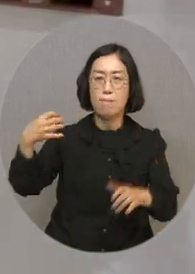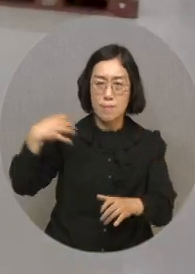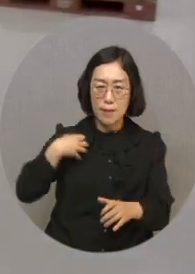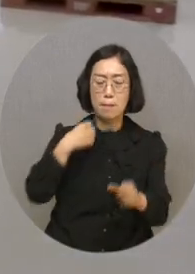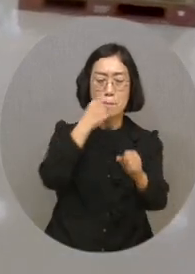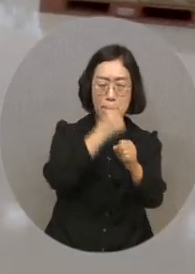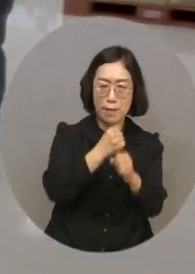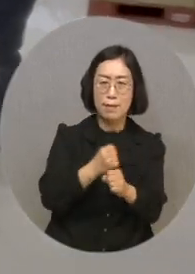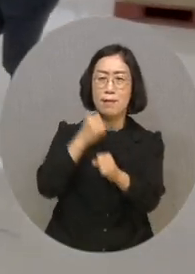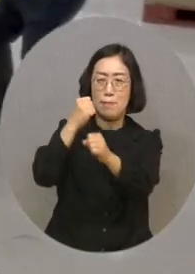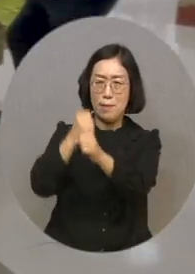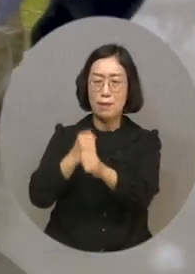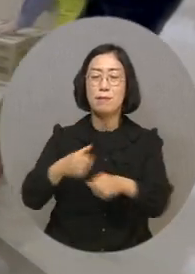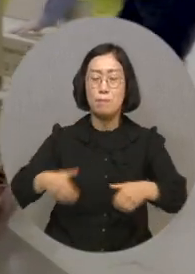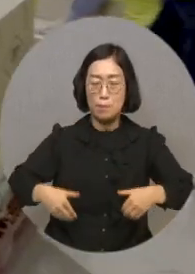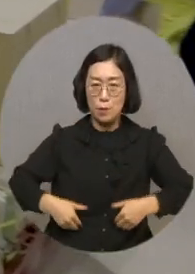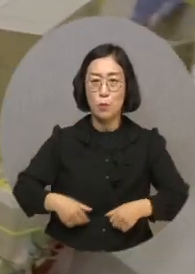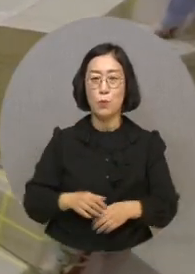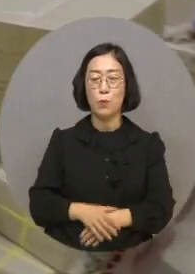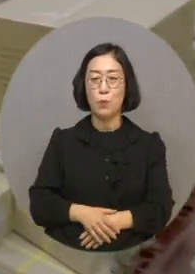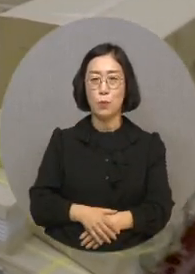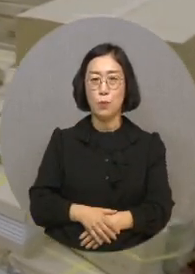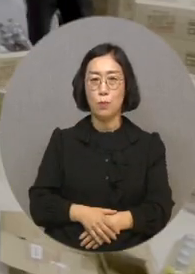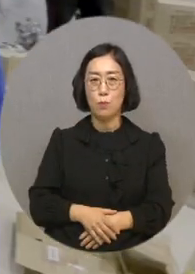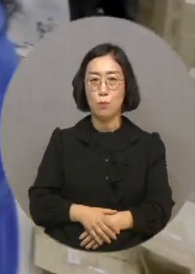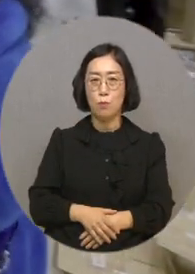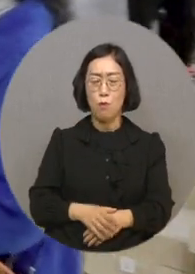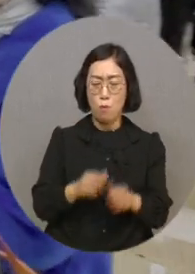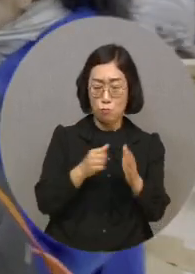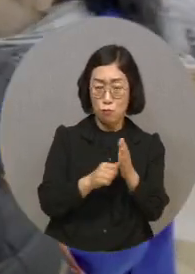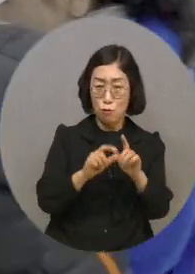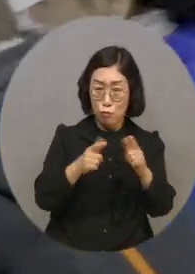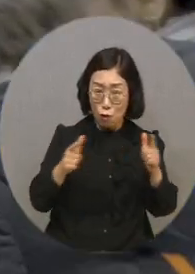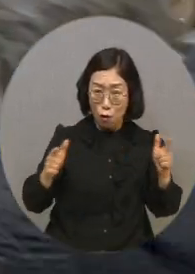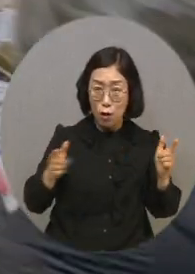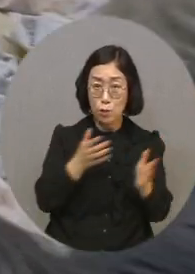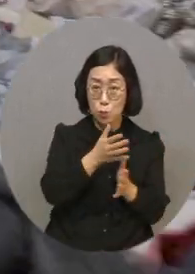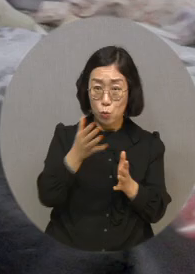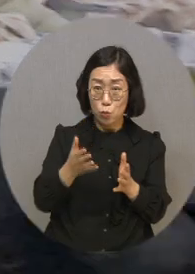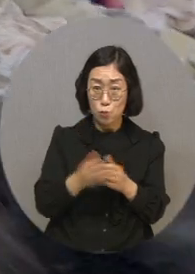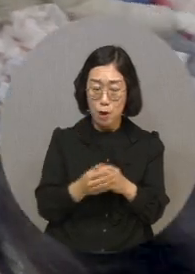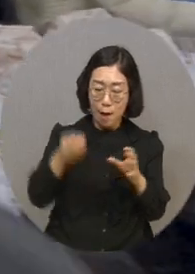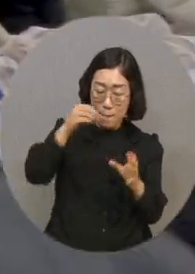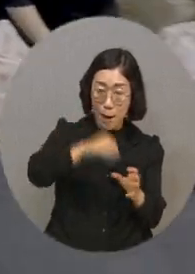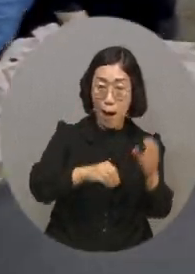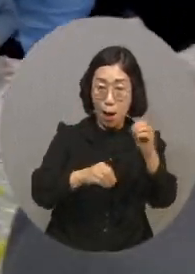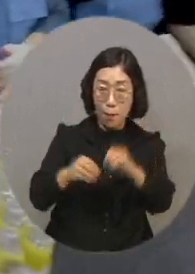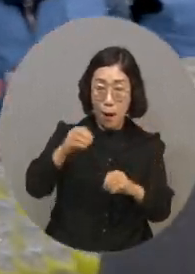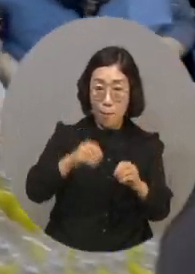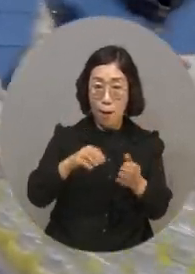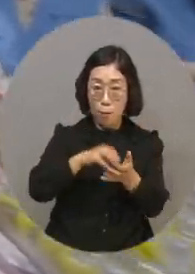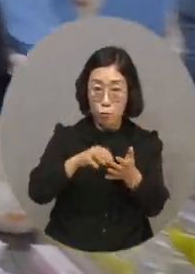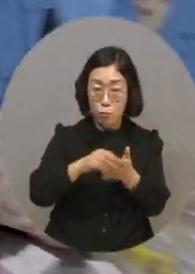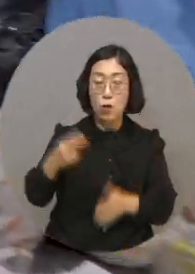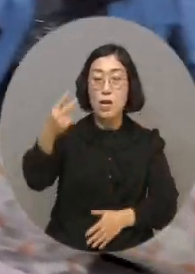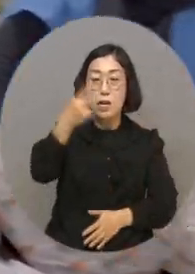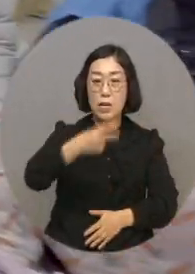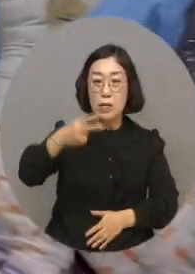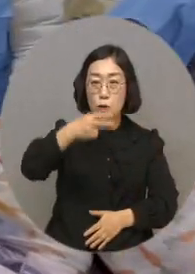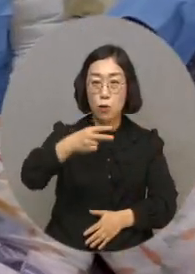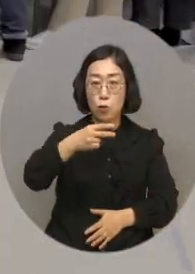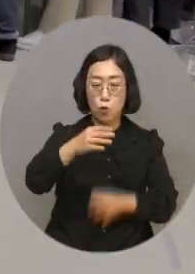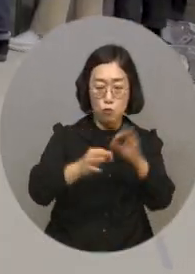자원봉사자들이 해야 할 역할입니다. 다양한 종류의 생활용품들이 정성스레 2천여 개의